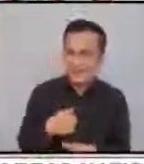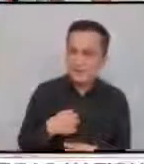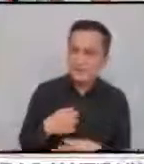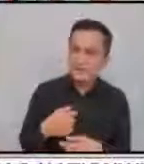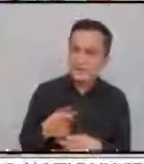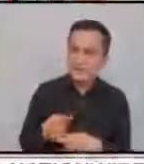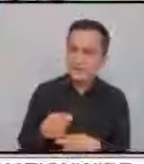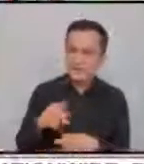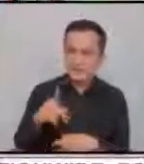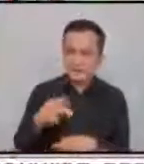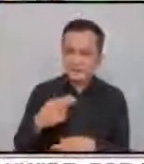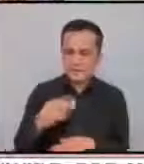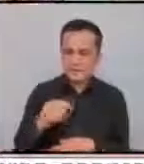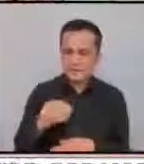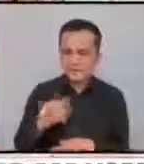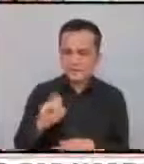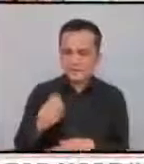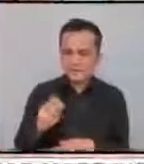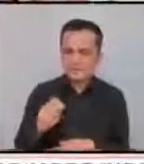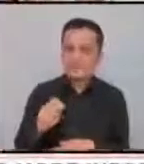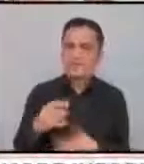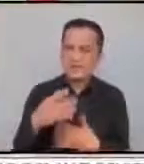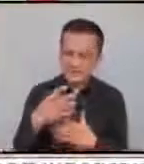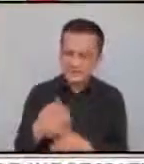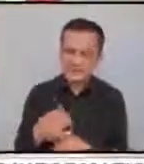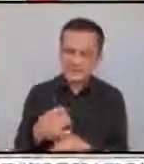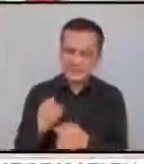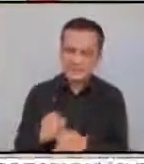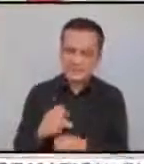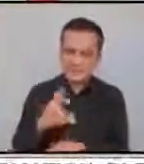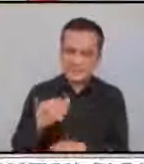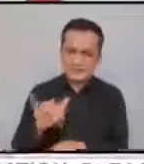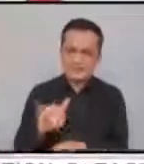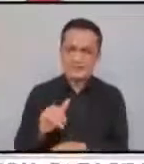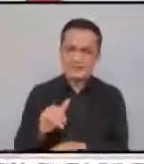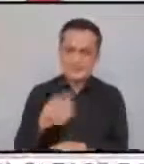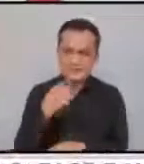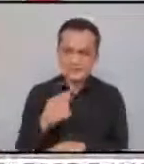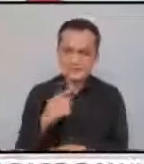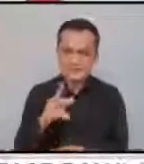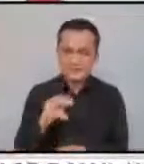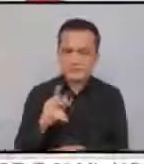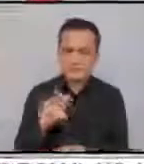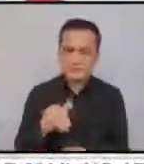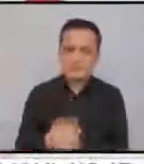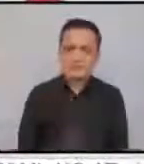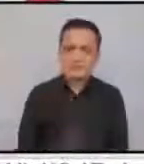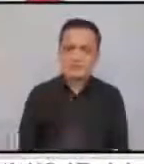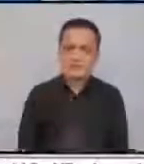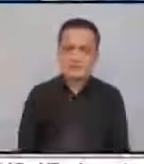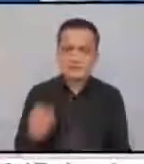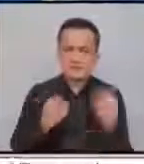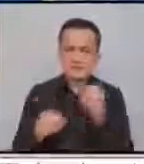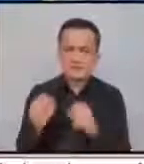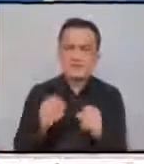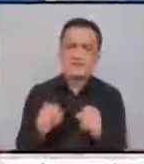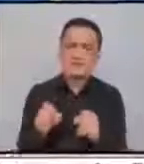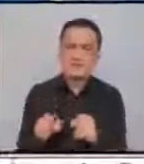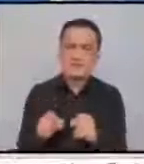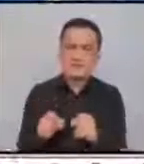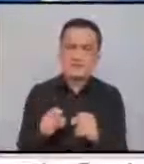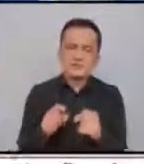ako. Yes po. Taray, what is pharmacy? Pharmacy is science that deals